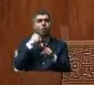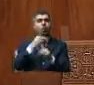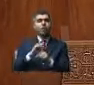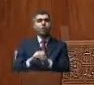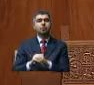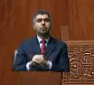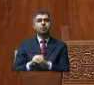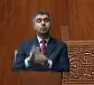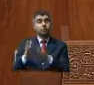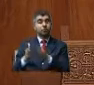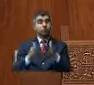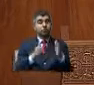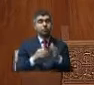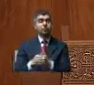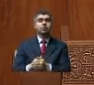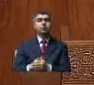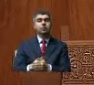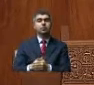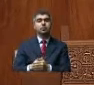الرئيس،